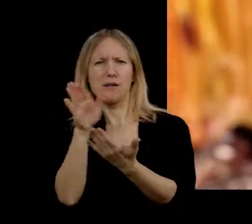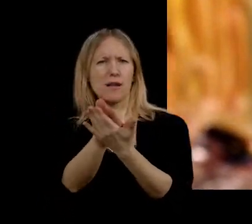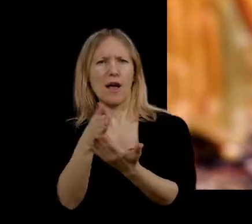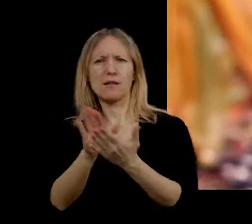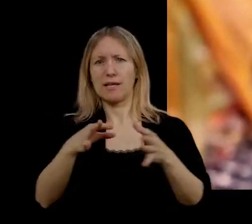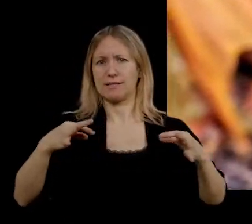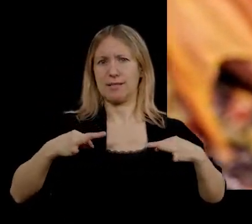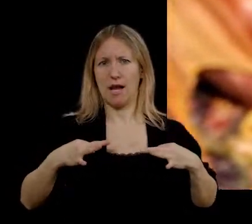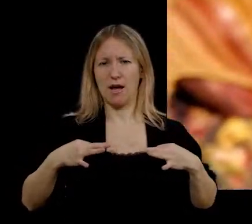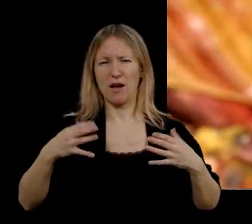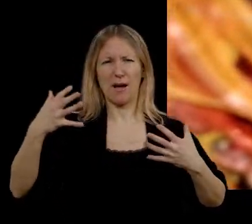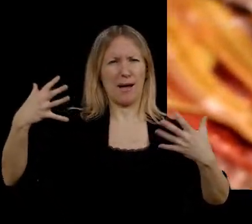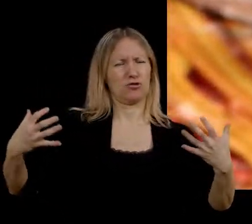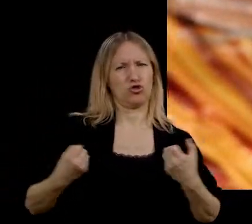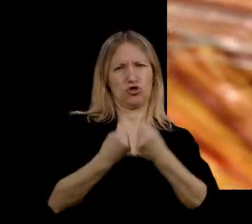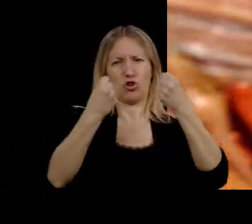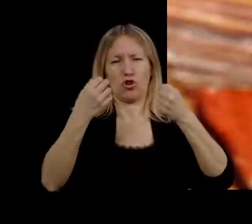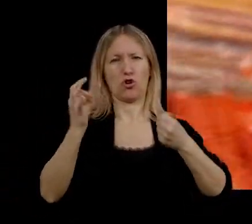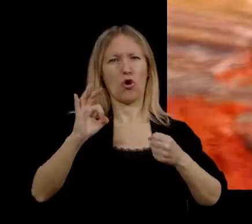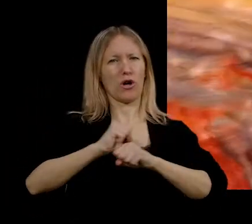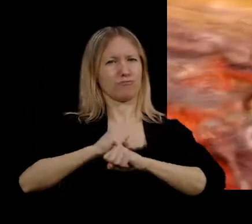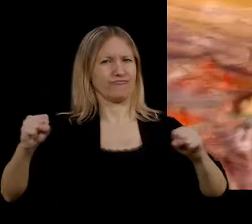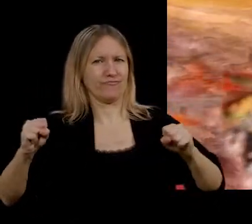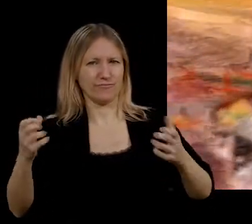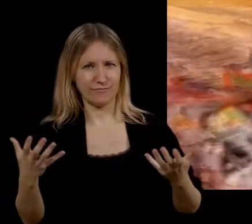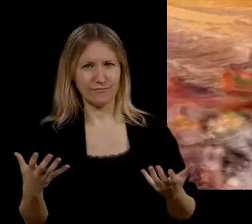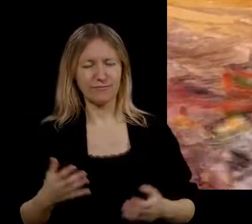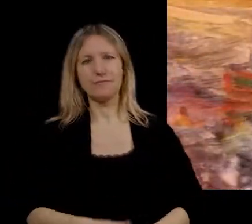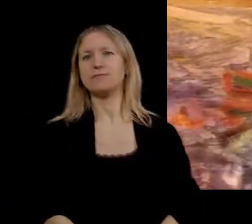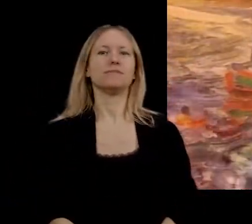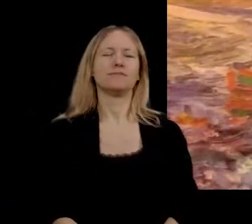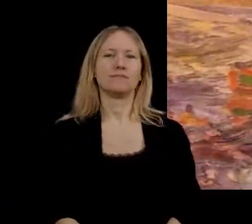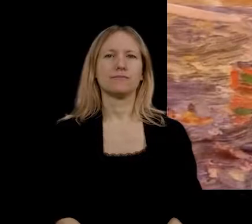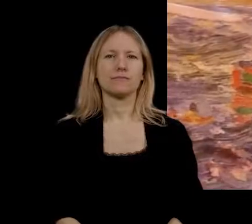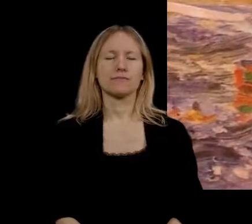la tela, produint un xoc o explosió.